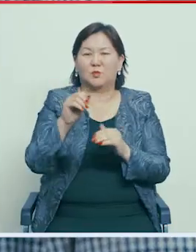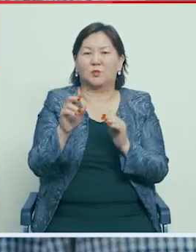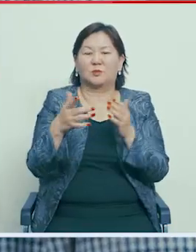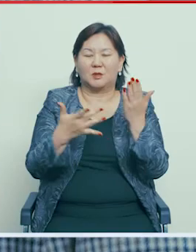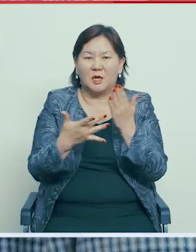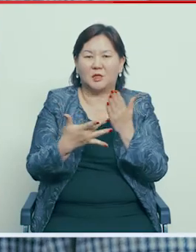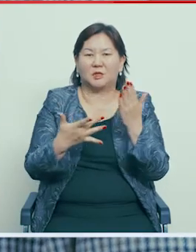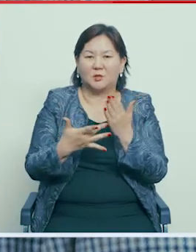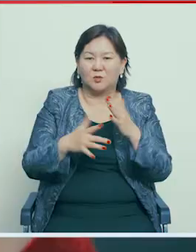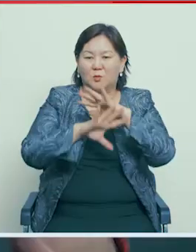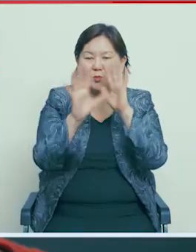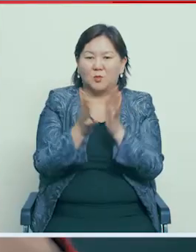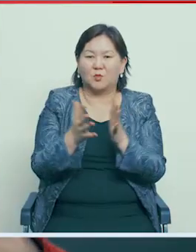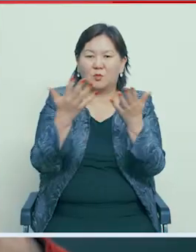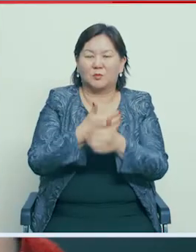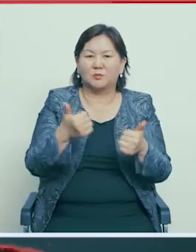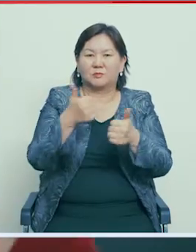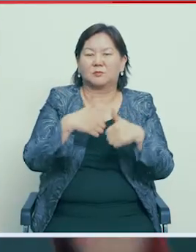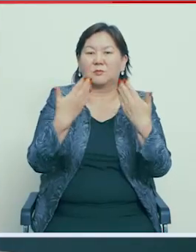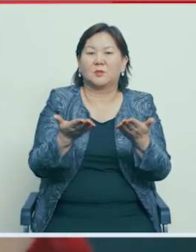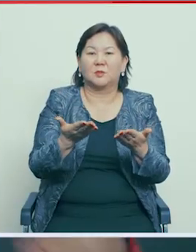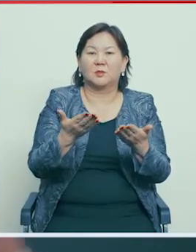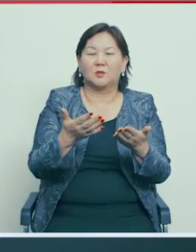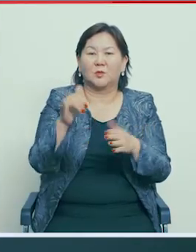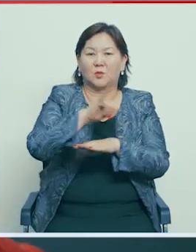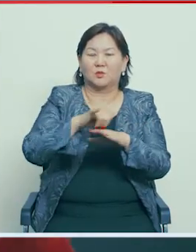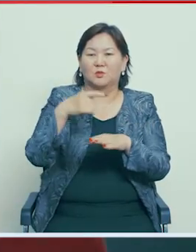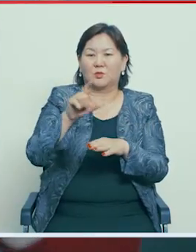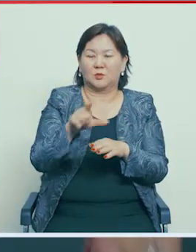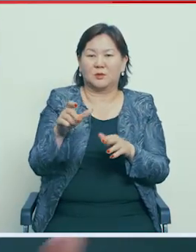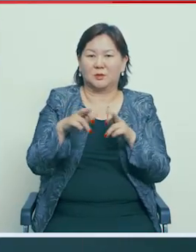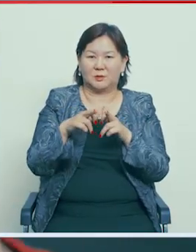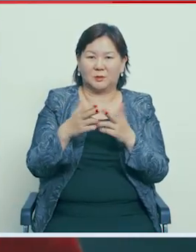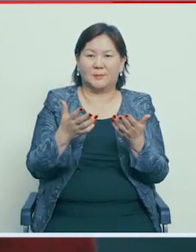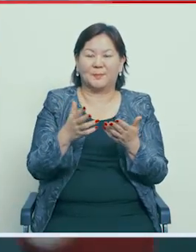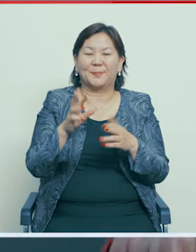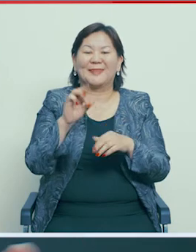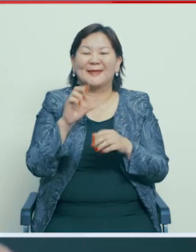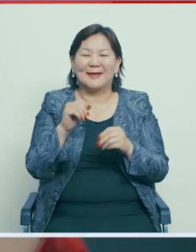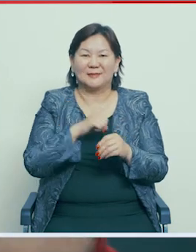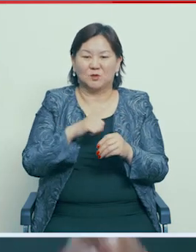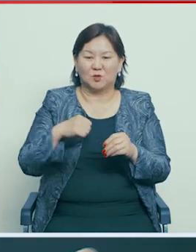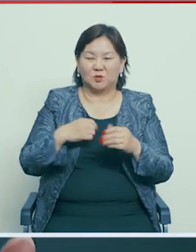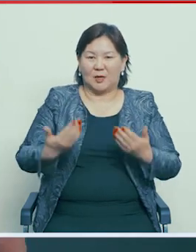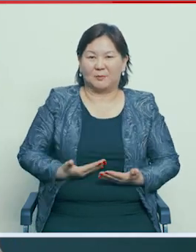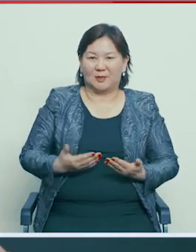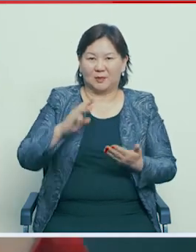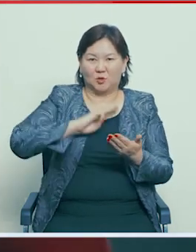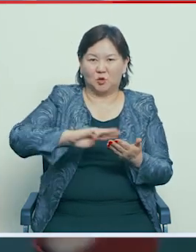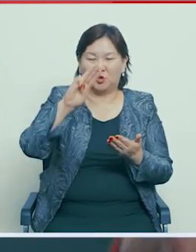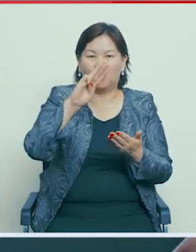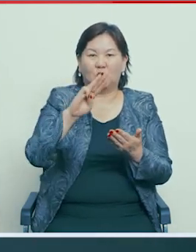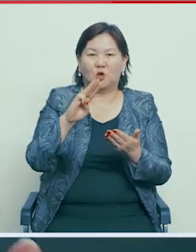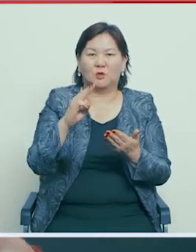техник, технологи одоо тэд нар бүх юм ингээд орлуулад өгчдөг. Харин тэр улсууд бол ерөөсөө одоо яаж өөрсдөө тэр амьдралын төлөө тэмцээж